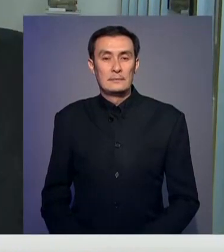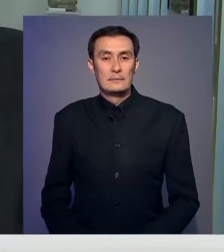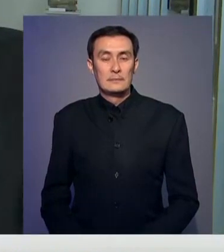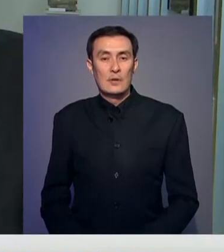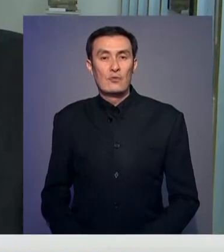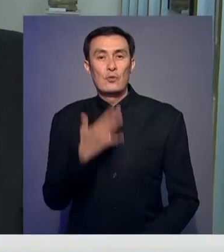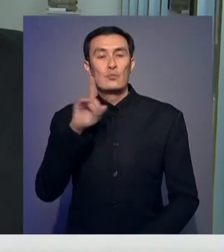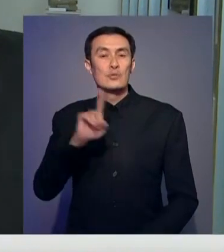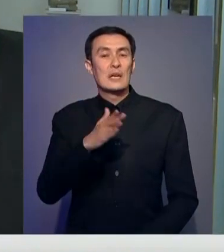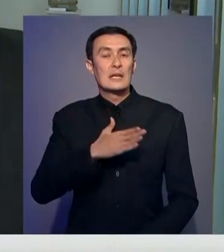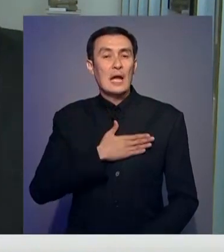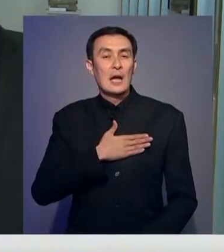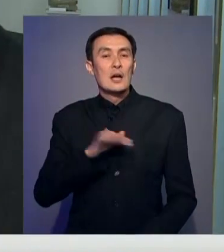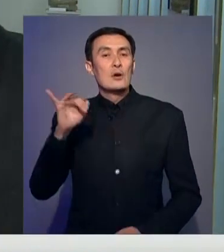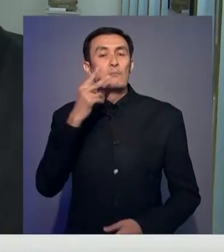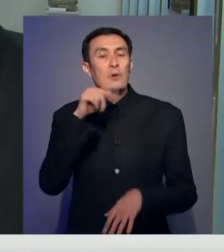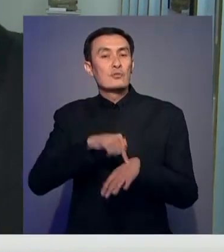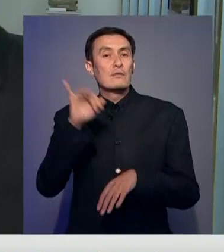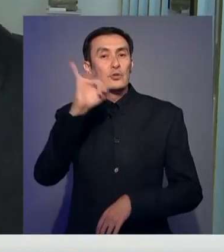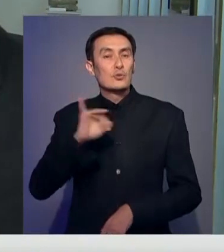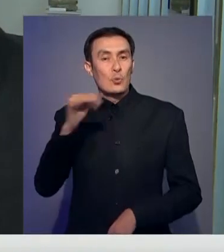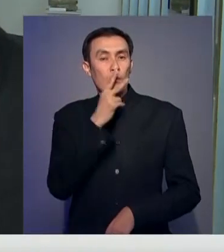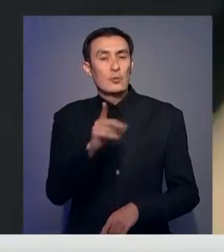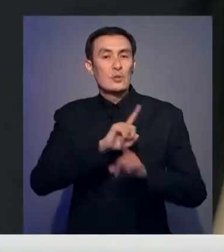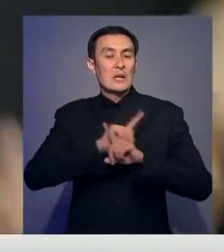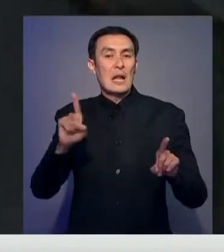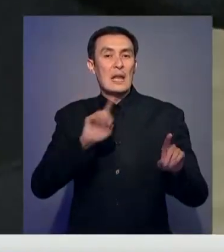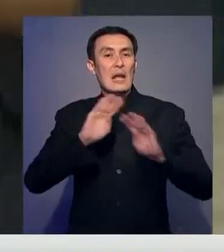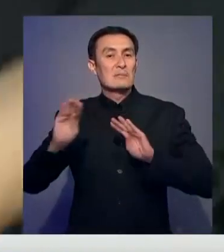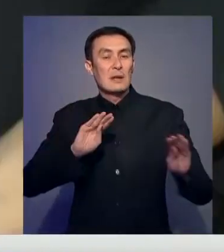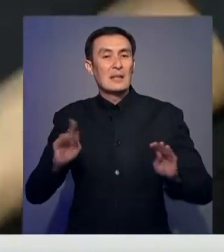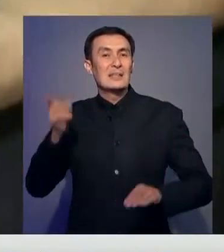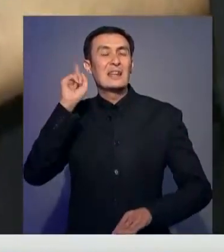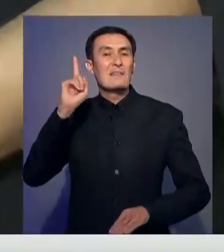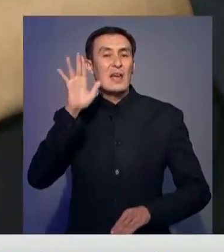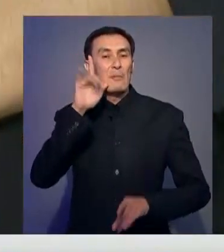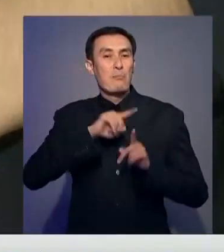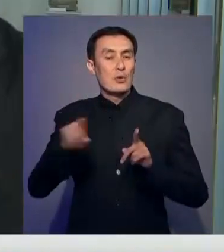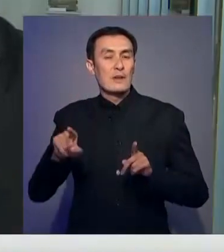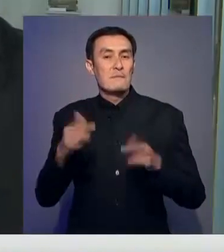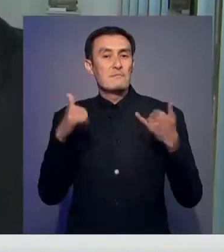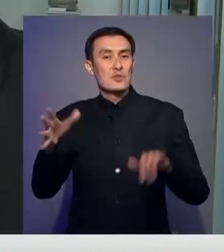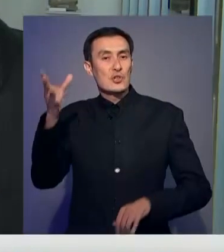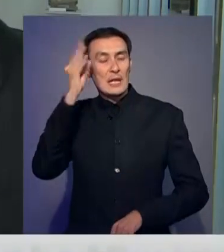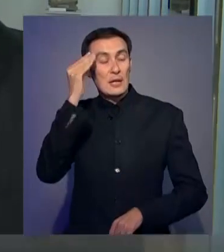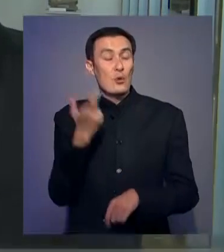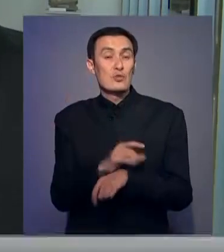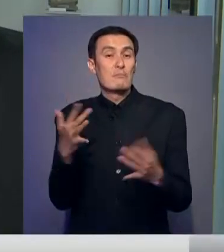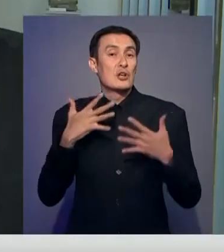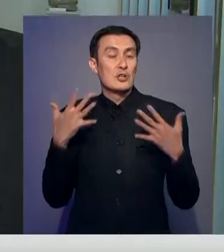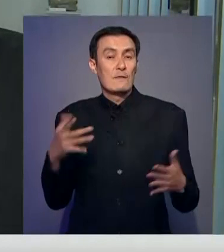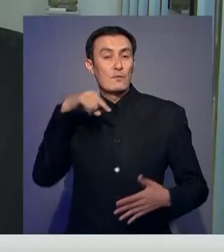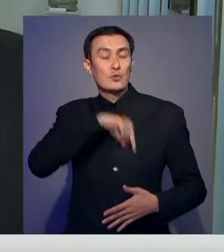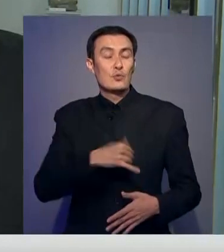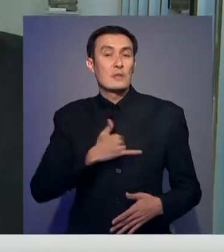В музее я дотронулся до истории, увидел уникальные экспонаты из древней эпохи. Впечатления незабываемые. У меня